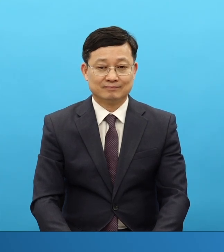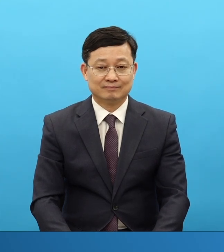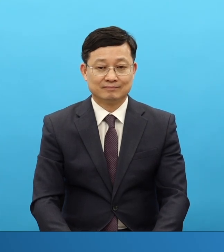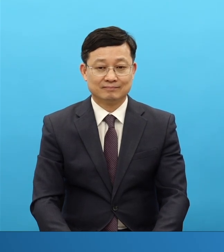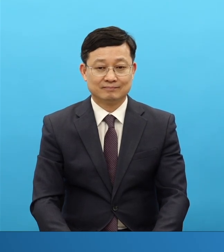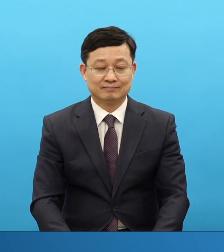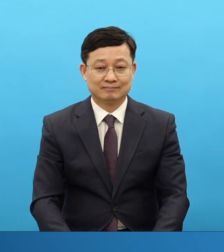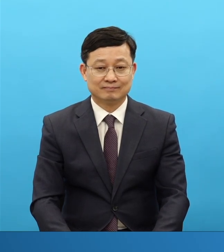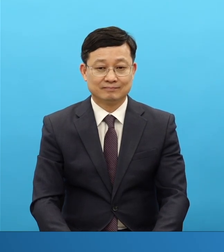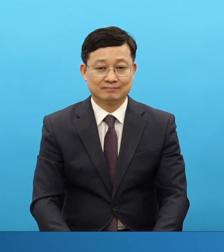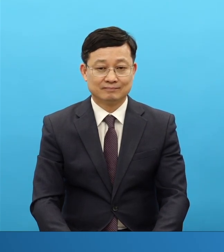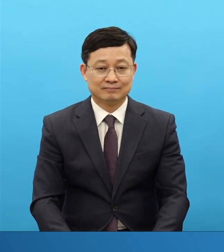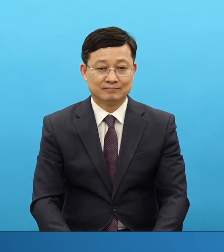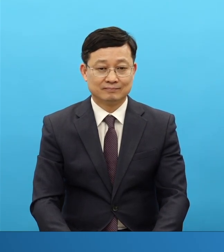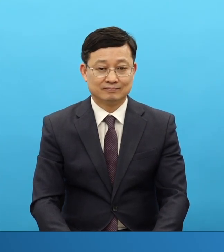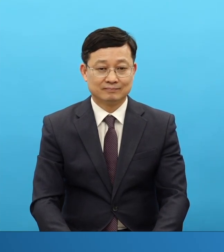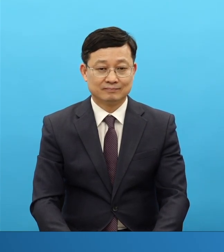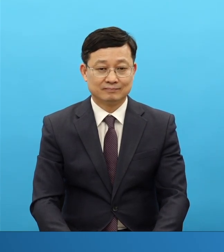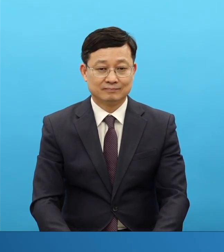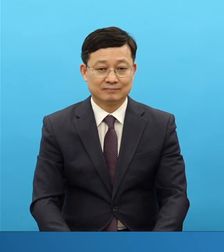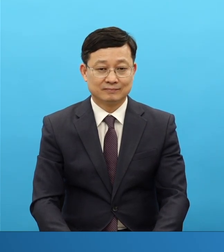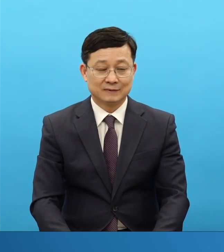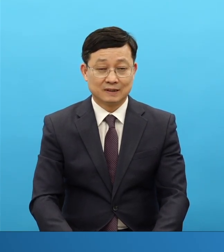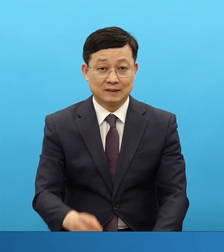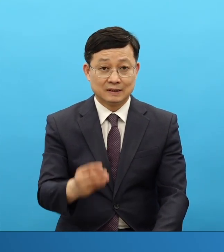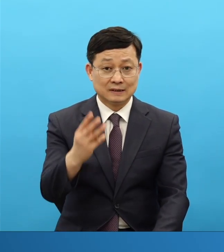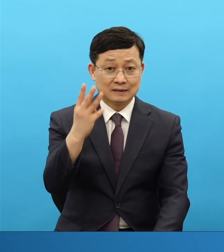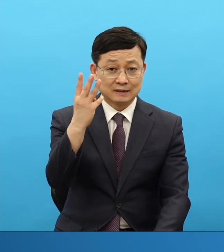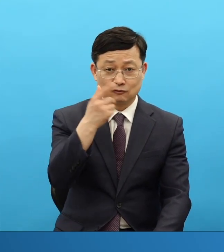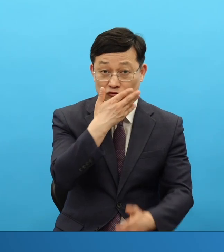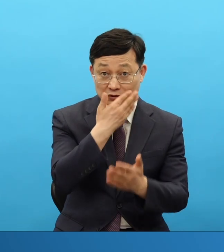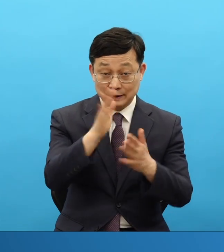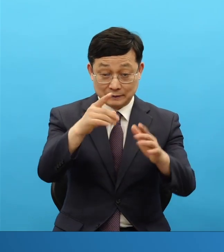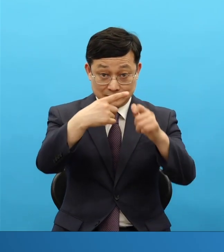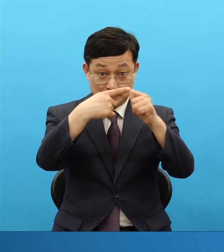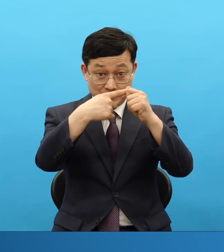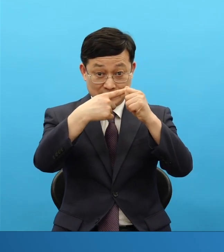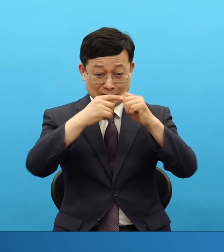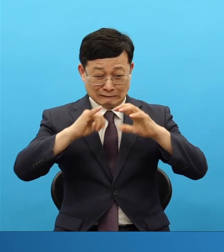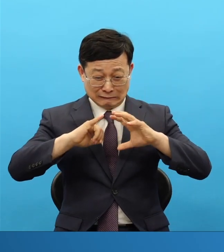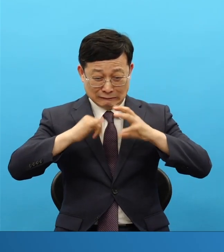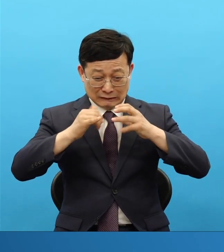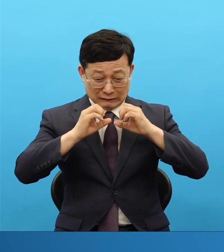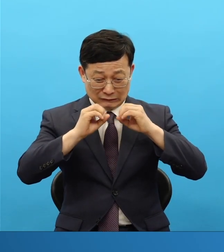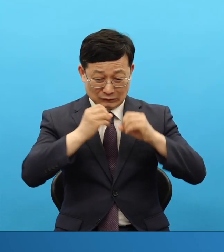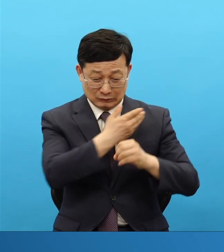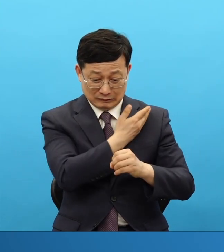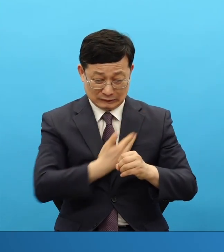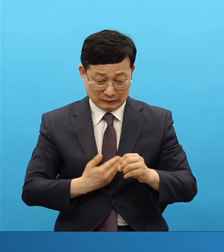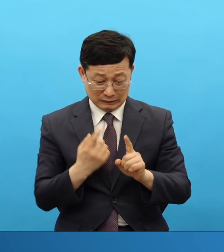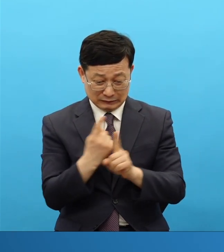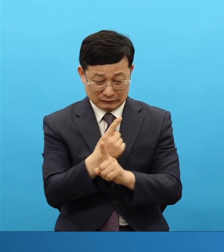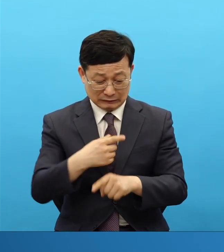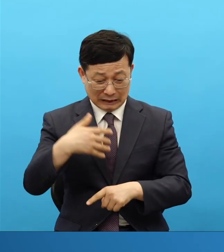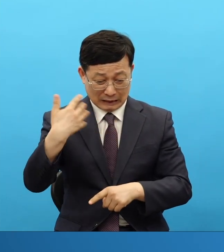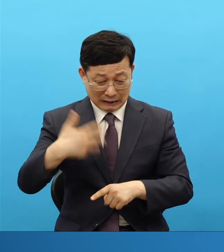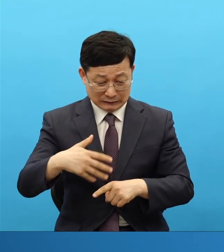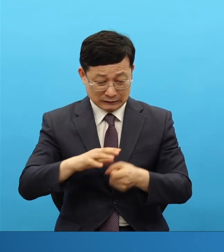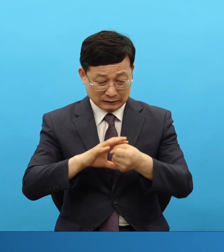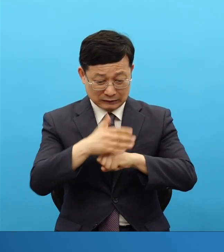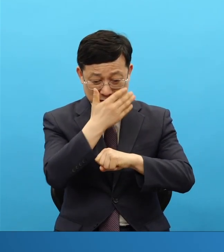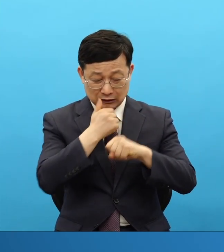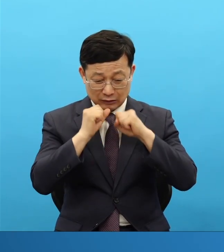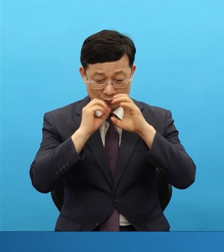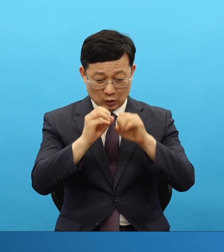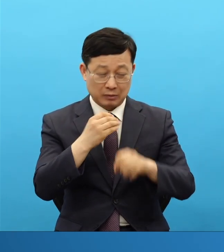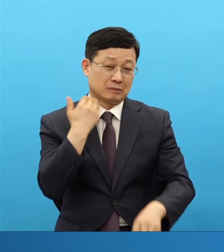자, 이게 좀 중요합니다. Now, it's very important. 전 세계 전도 제자들을 치유하지 않는 이상 세계 복음화 할 수 없습니다. If